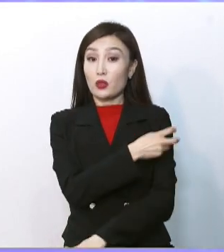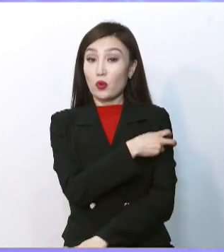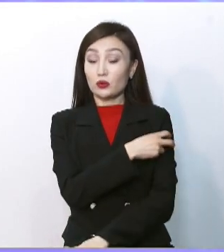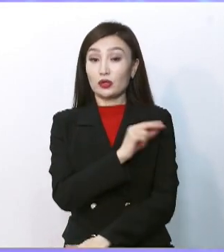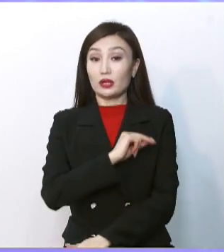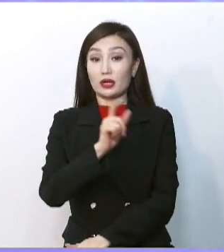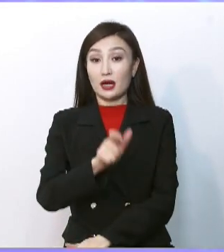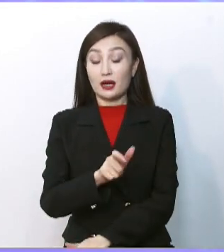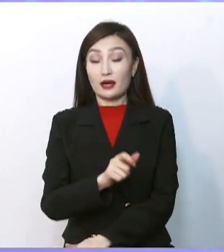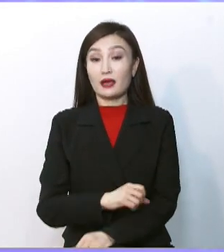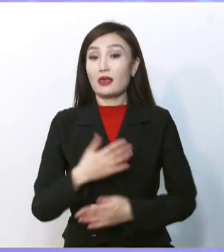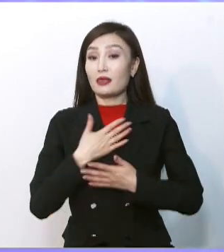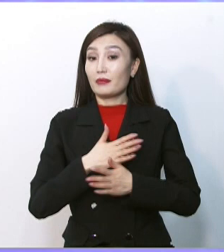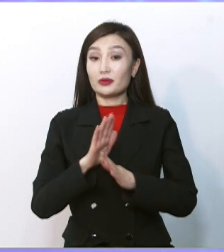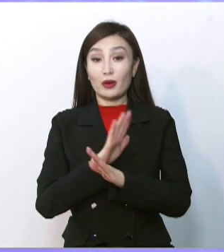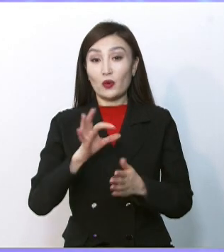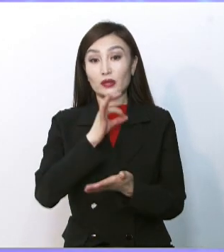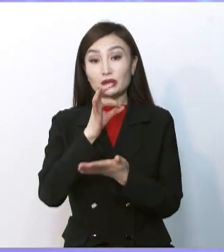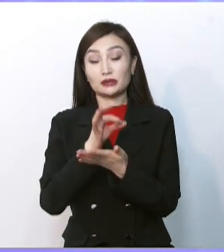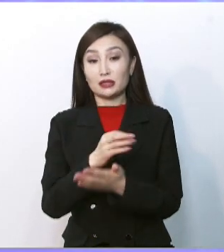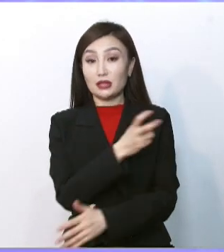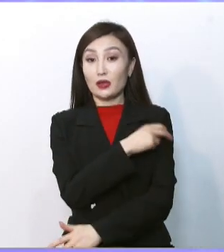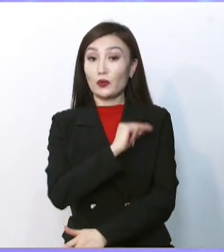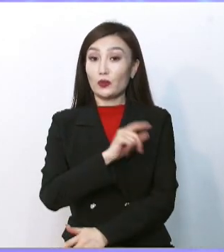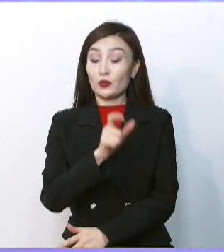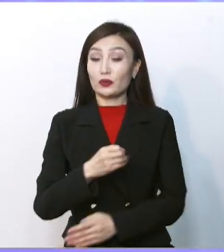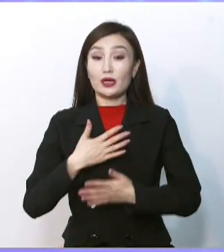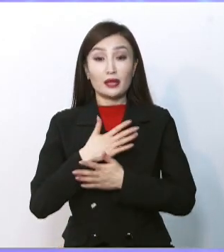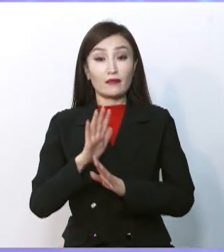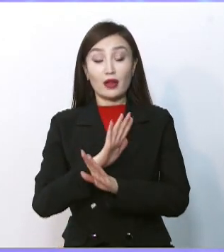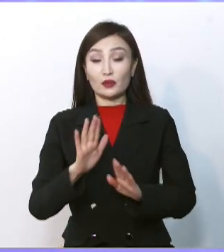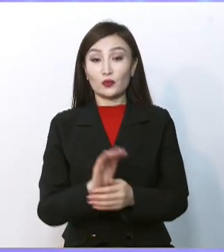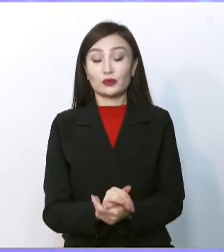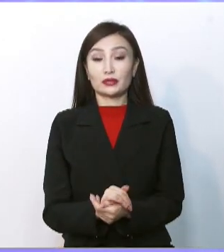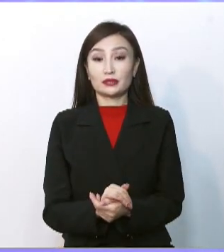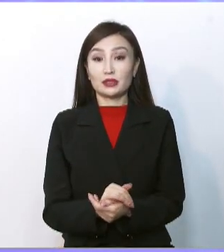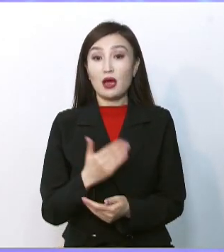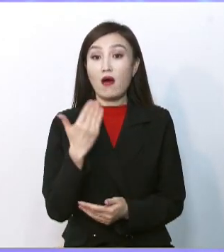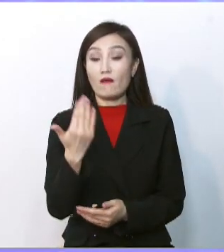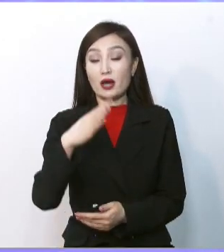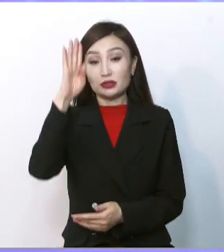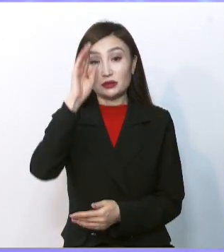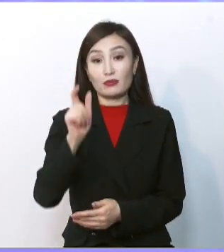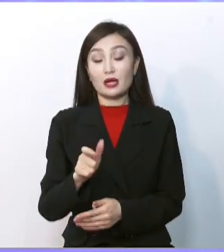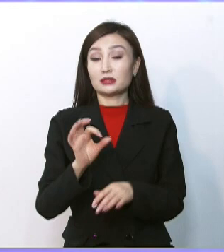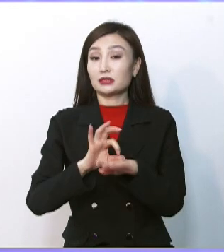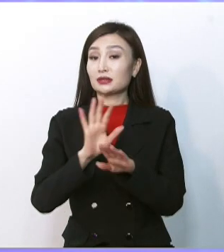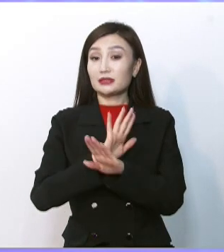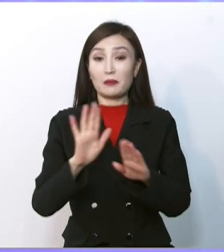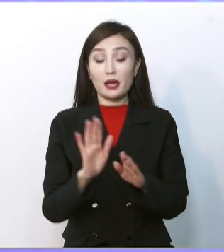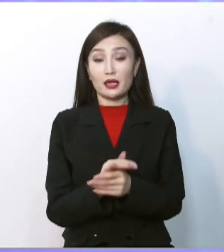«Не беспокойтесь», – сказал доктор, – «не волнуйтесь и не переживайте. Ваш мальчик не